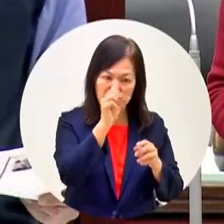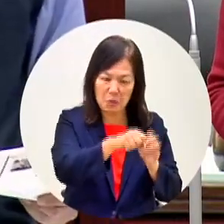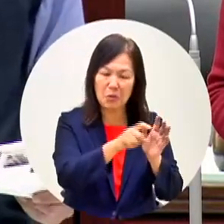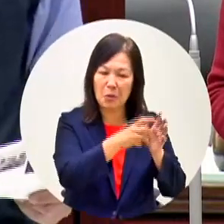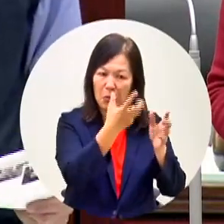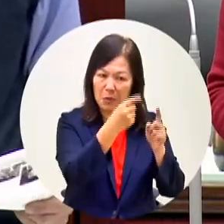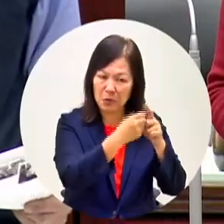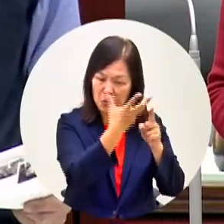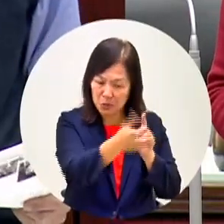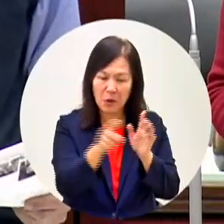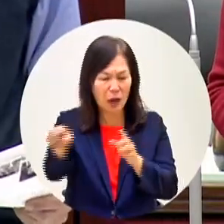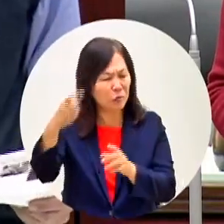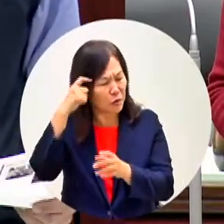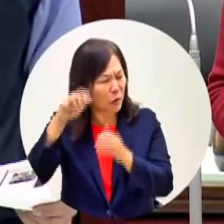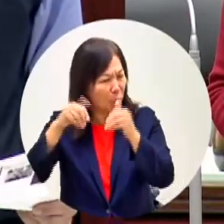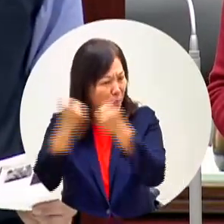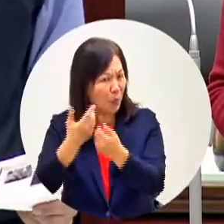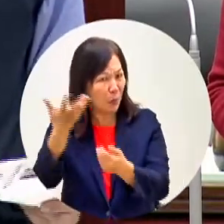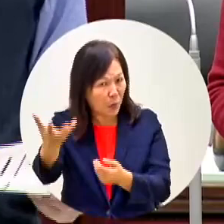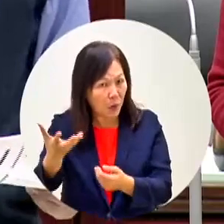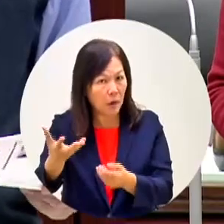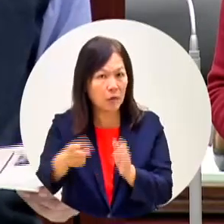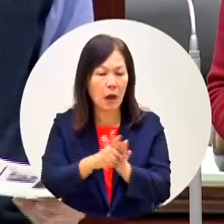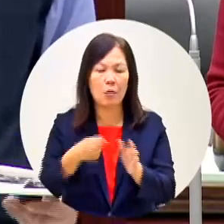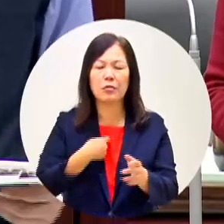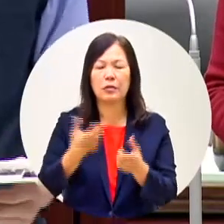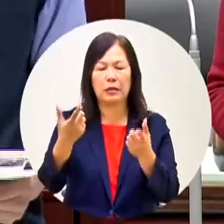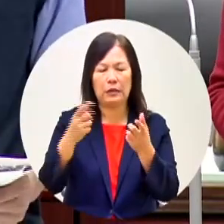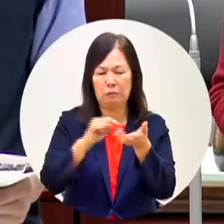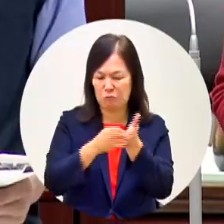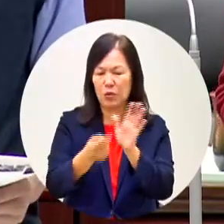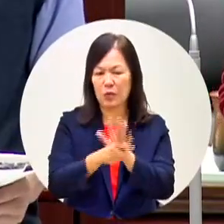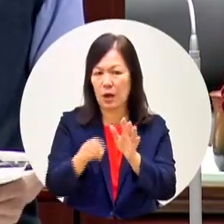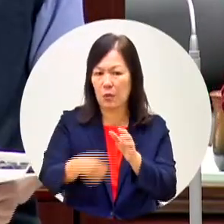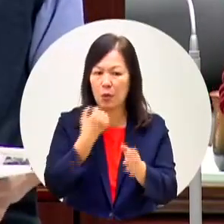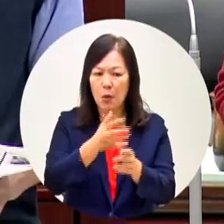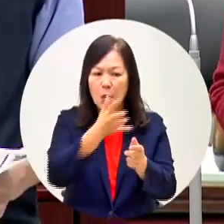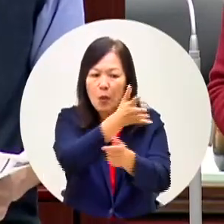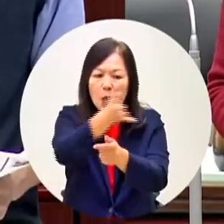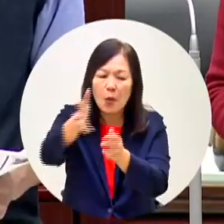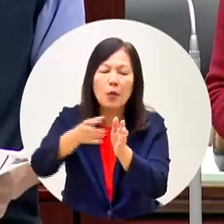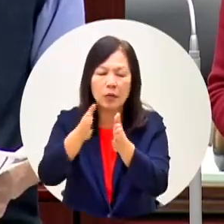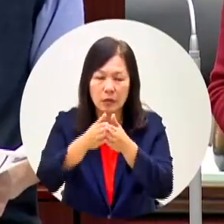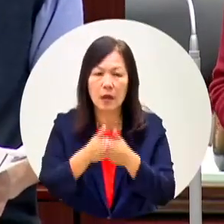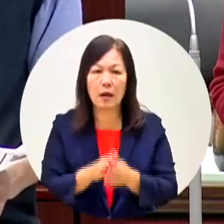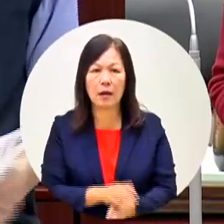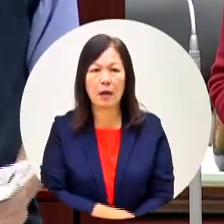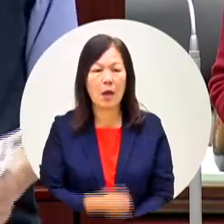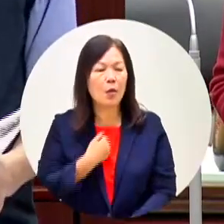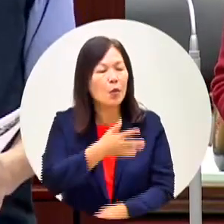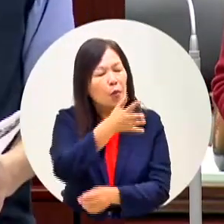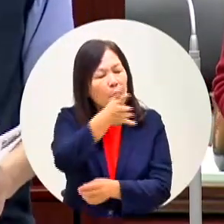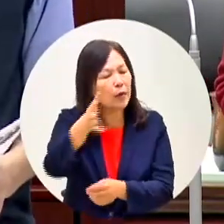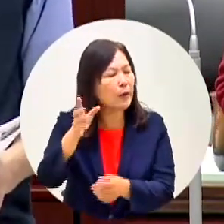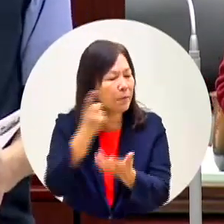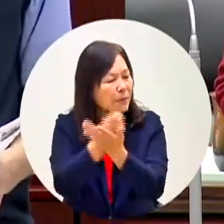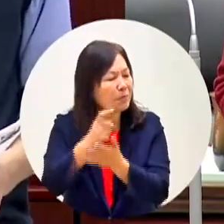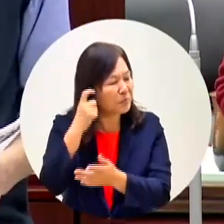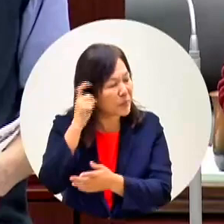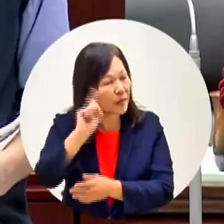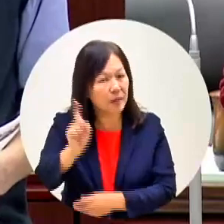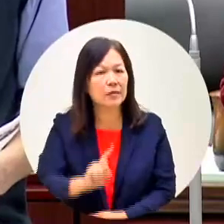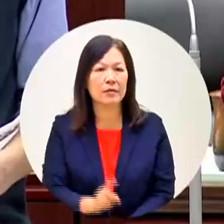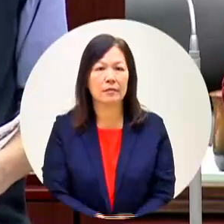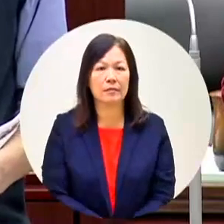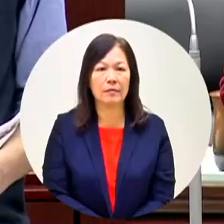然我们要开几场公听会，这是有必要的，我们再倾听一下民意。然后如果轻轨界